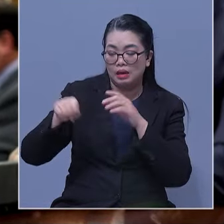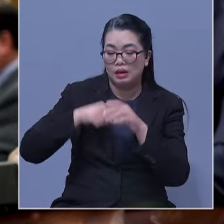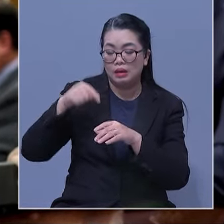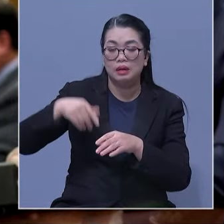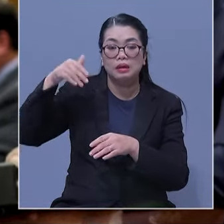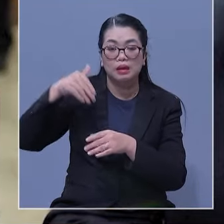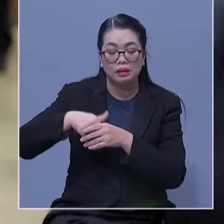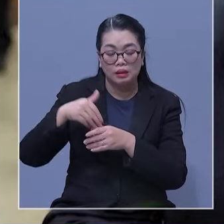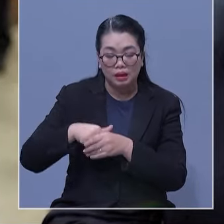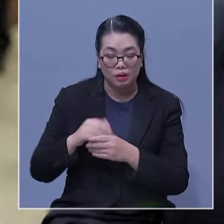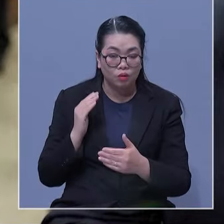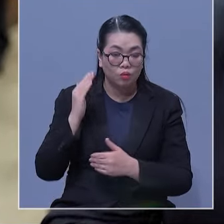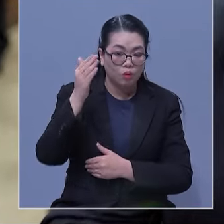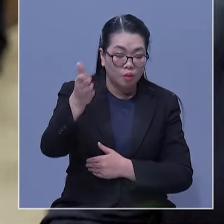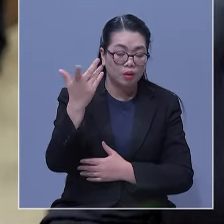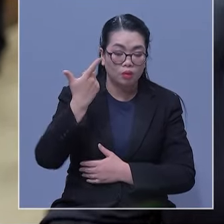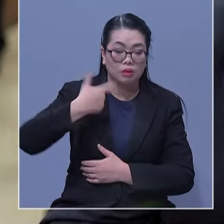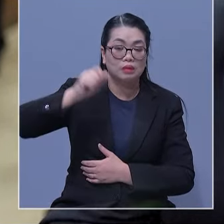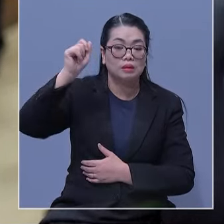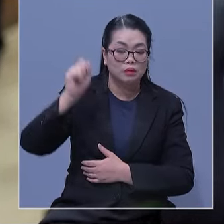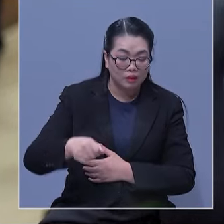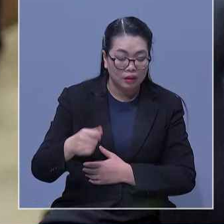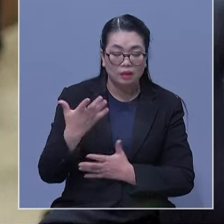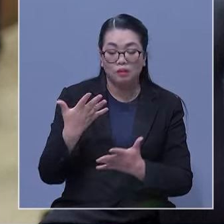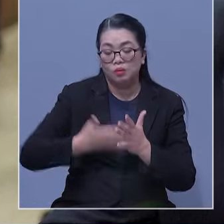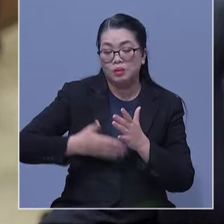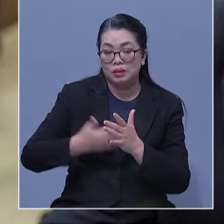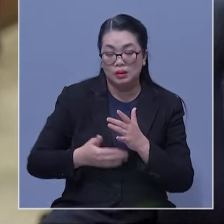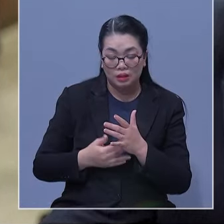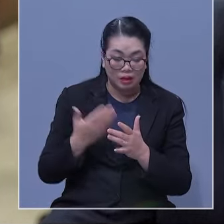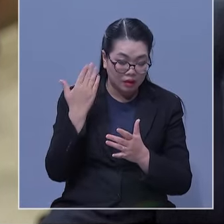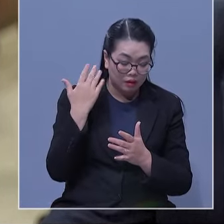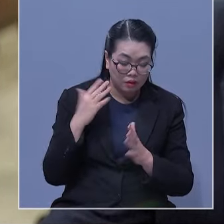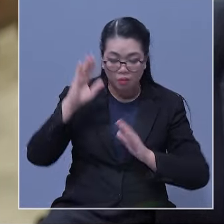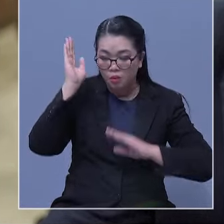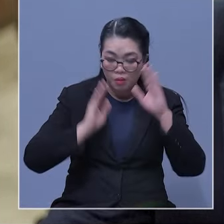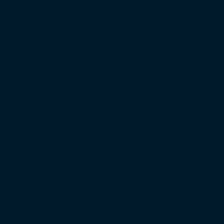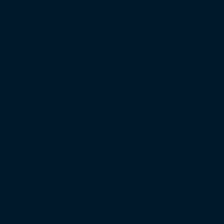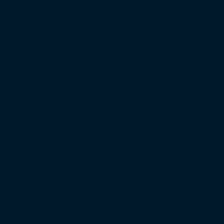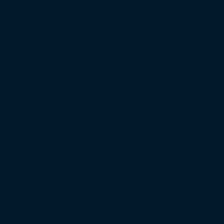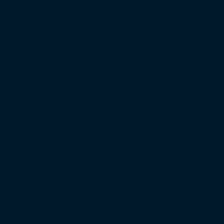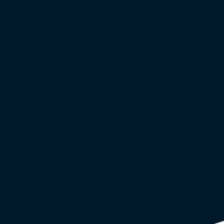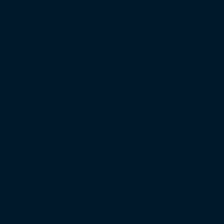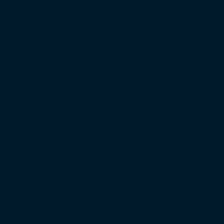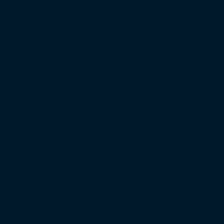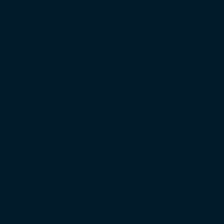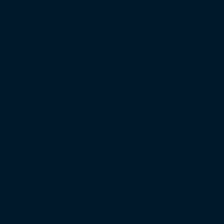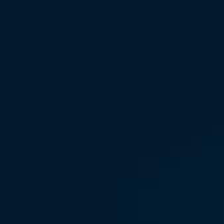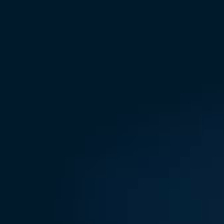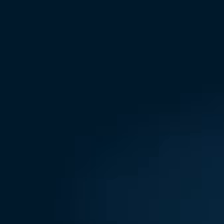ที่เกิดขึ้นการจะต้องขึ้นศาลมันก็จะเป็นอุปสรรคสำคัญในช่วงระหว่างการหาเสียงช่วงนี้นะคะ ครับ